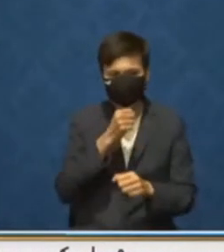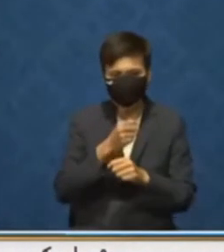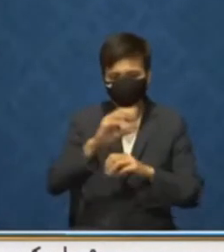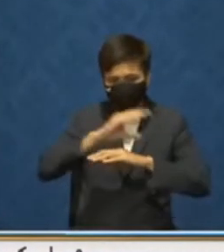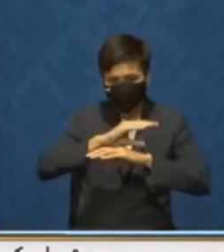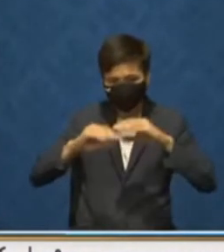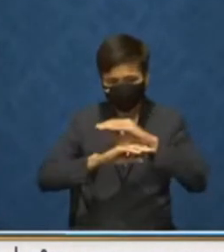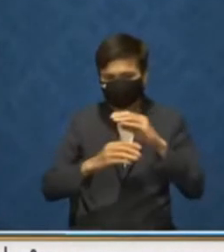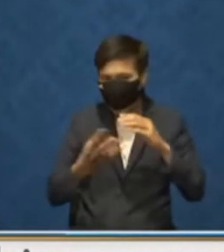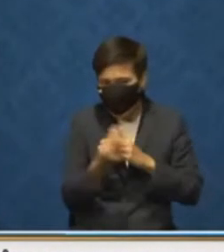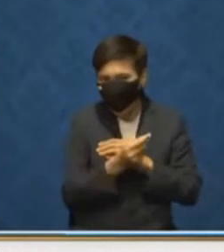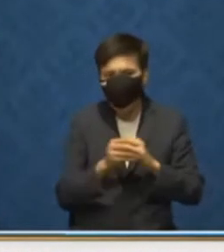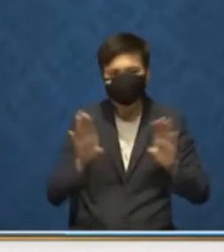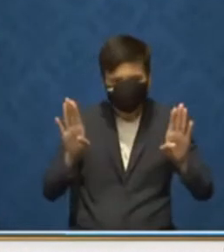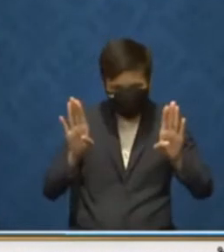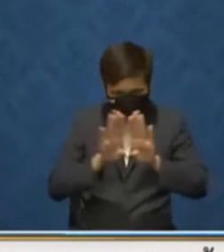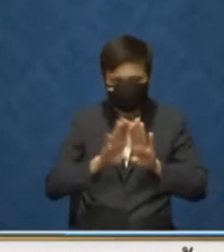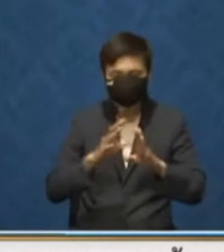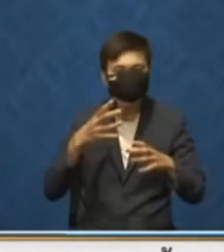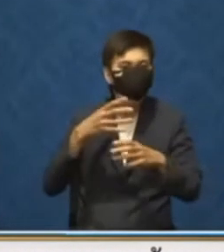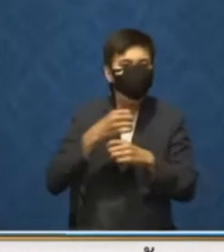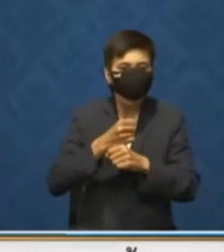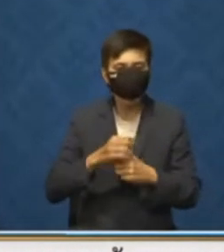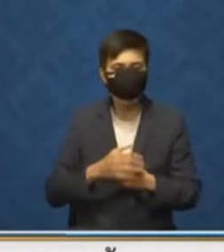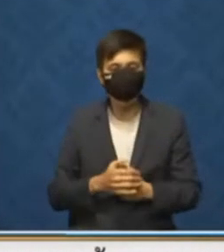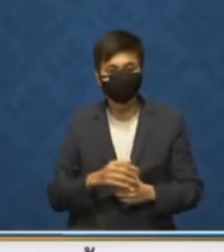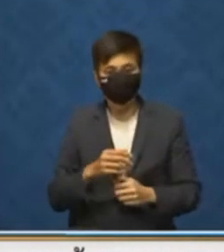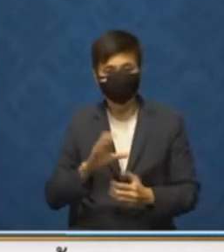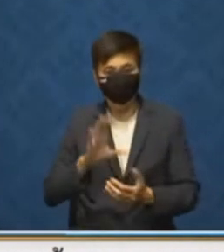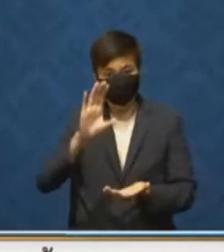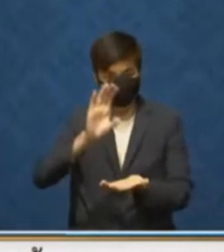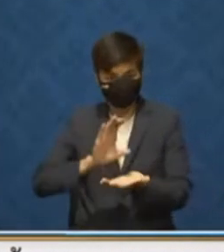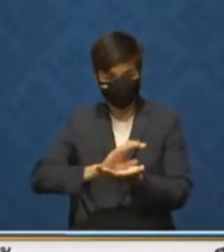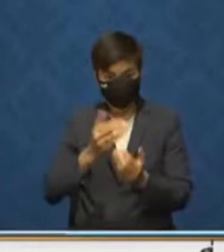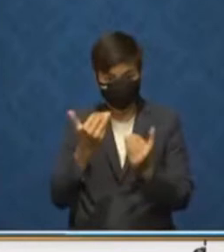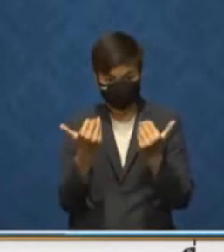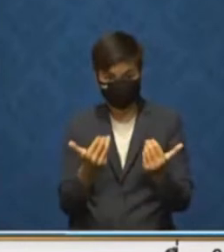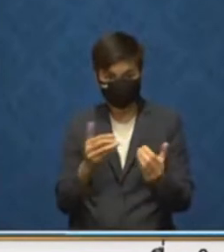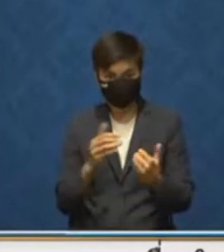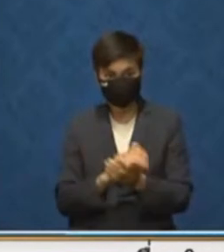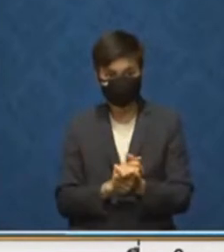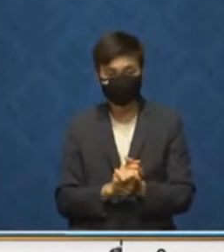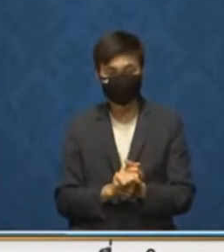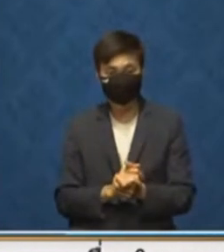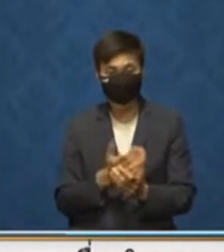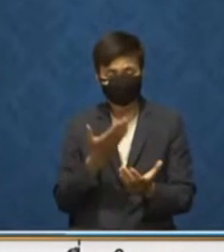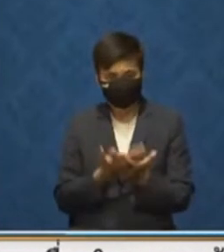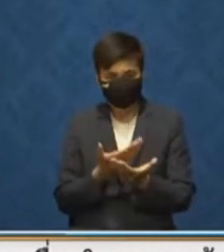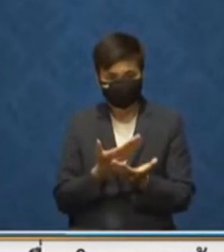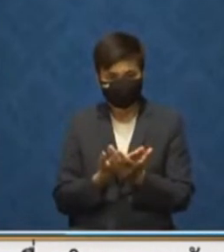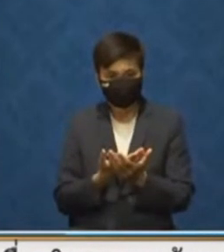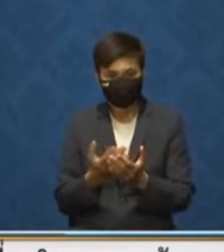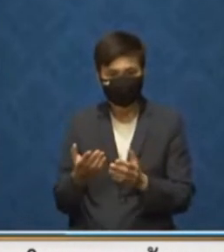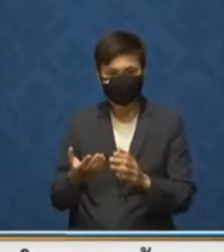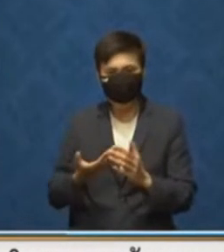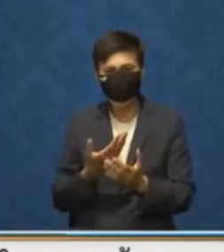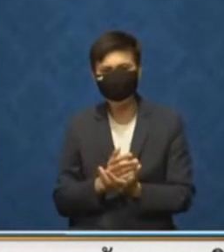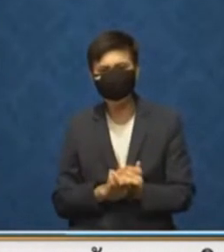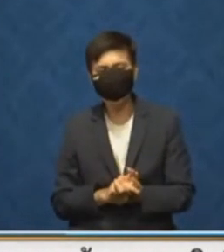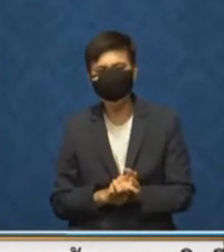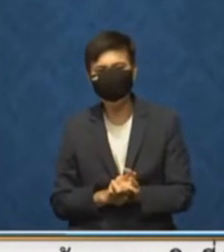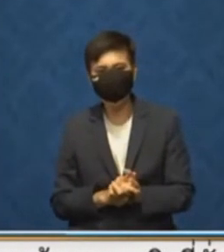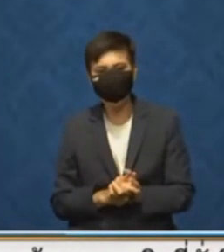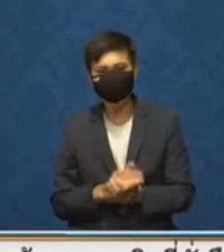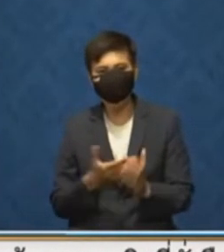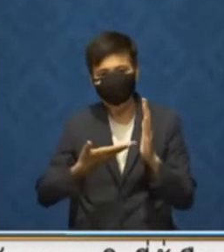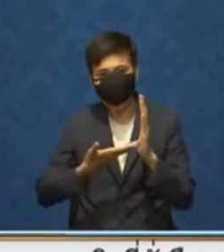เถอะนะเพราะใส่เรียบร้อยมดกองทุนเนี้ยมันก็จะน่าพบเดินทอน7,000 *แค่ 30%นะ